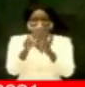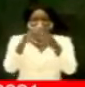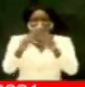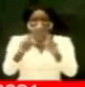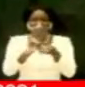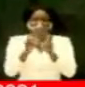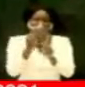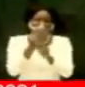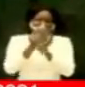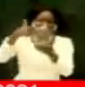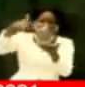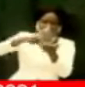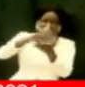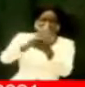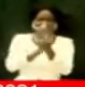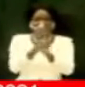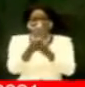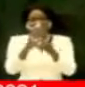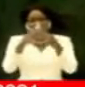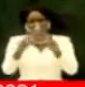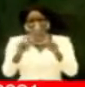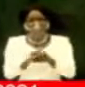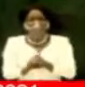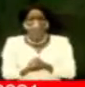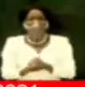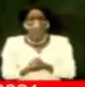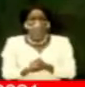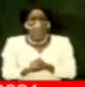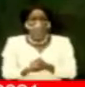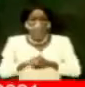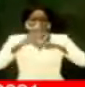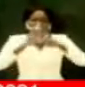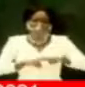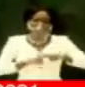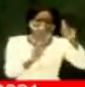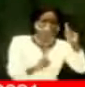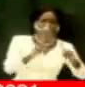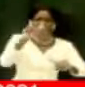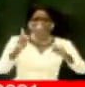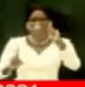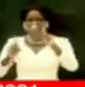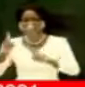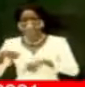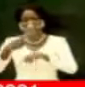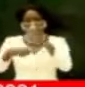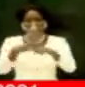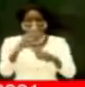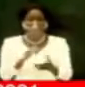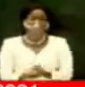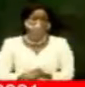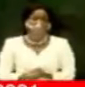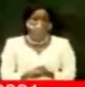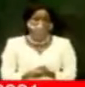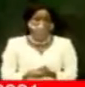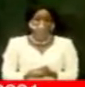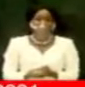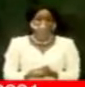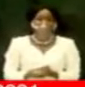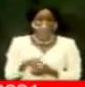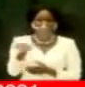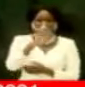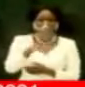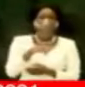ntchito zija ndi madisanitizer komabe tipitizeso kukhalirana patali ija mchizungu ndi madi social distancing izi